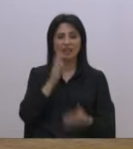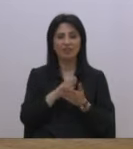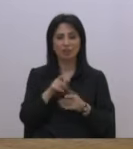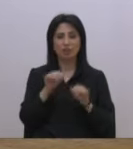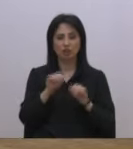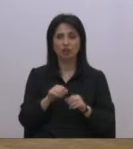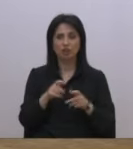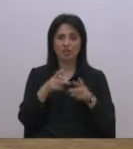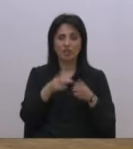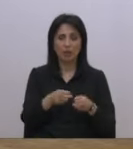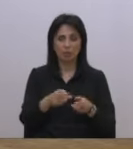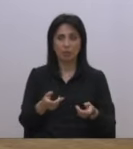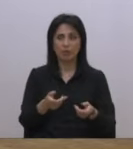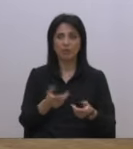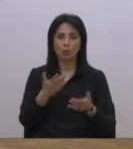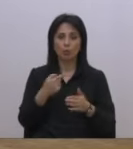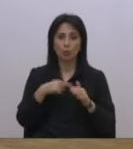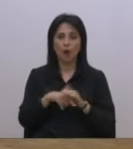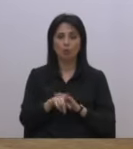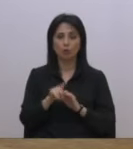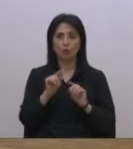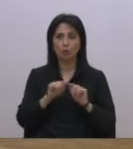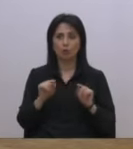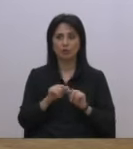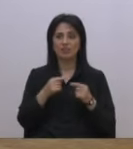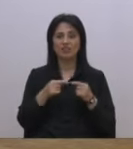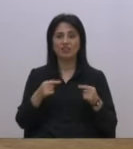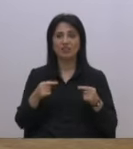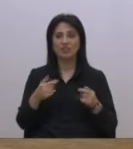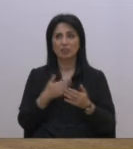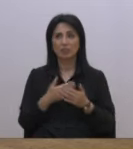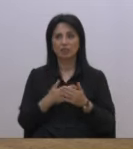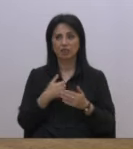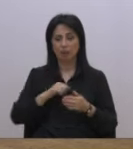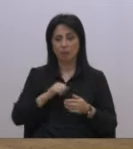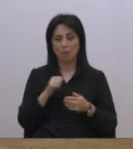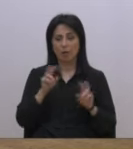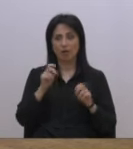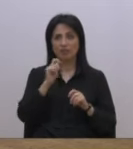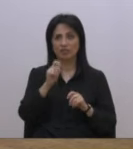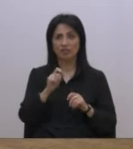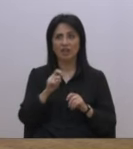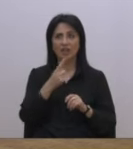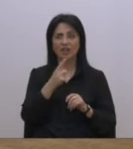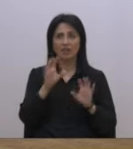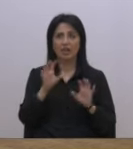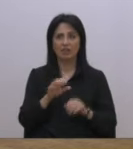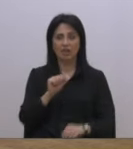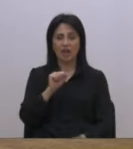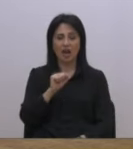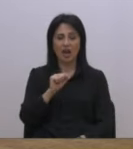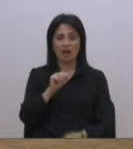შეიძლება დაბლოკოს, ხო, თუ გამოსდის ეს ოპოზიციას. სხვადასხვა, აი მაგალითად ჩემ მეგობარმა რა დაარქვა, თქვენ ერთად კანონს